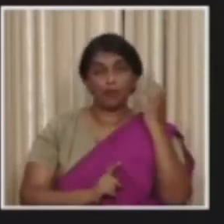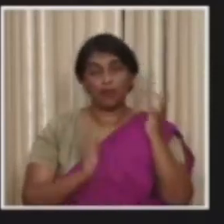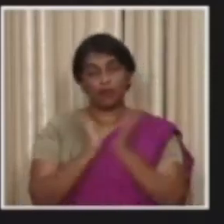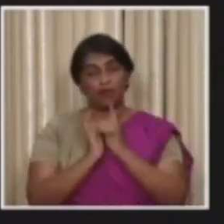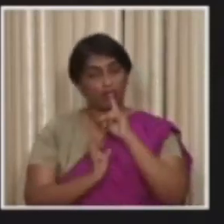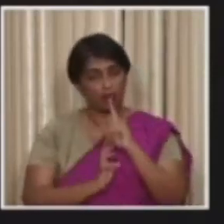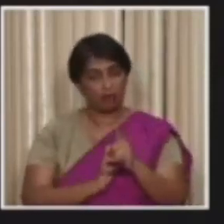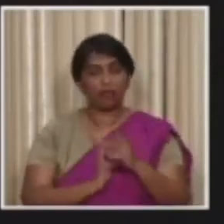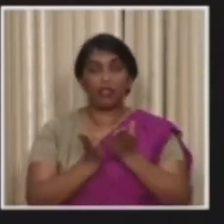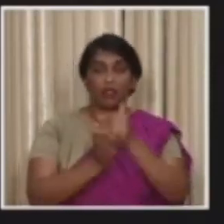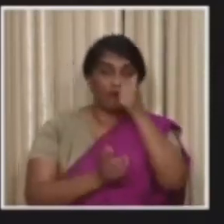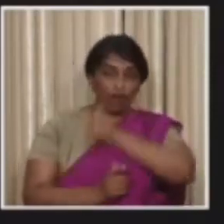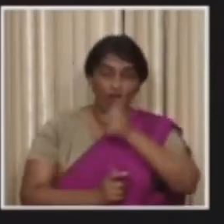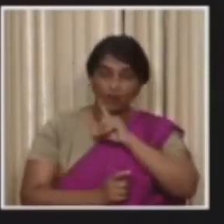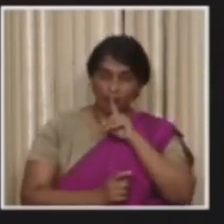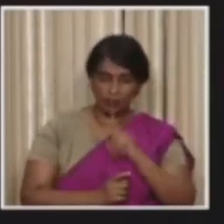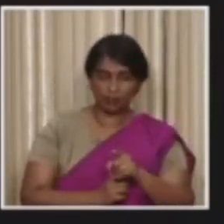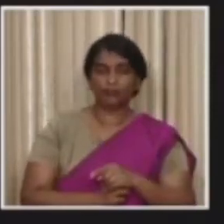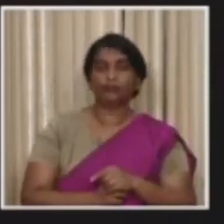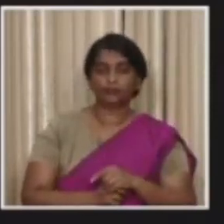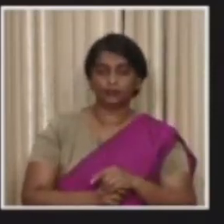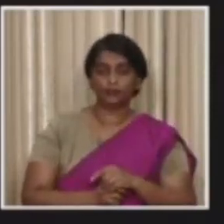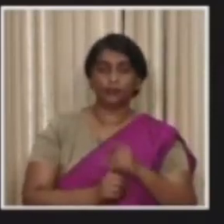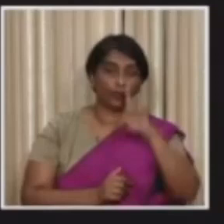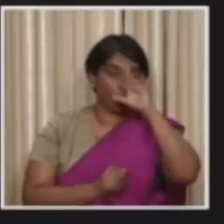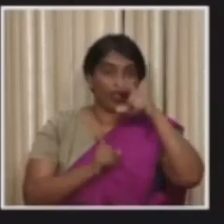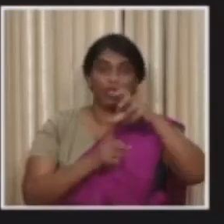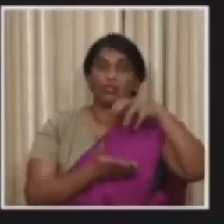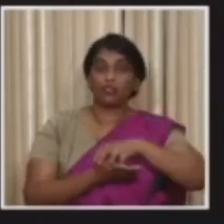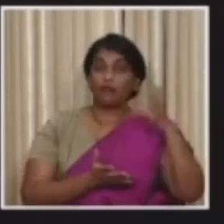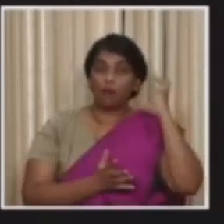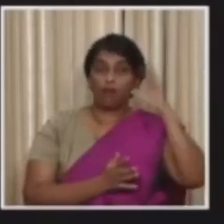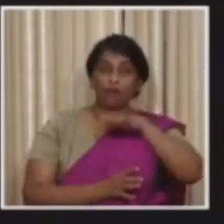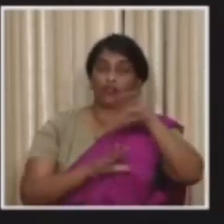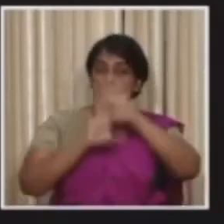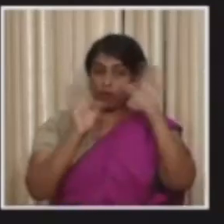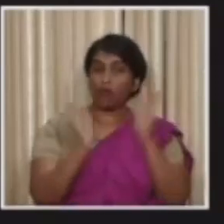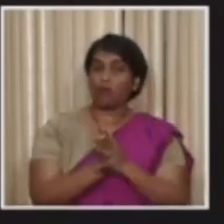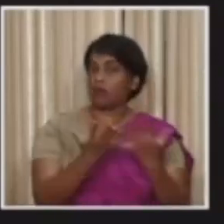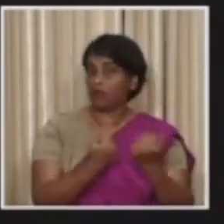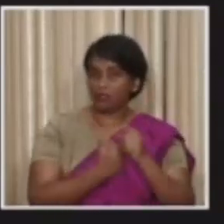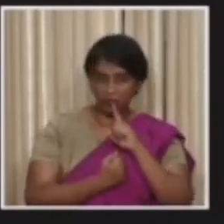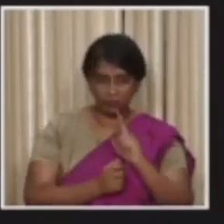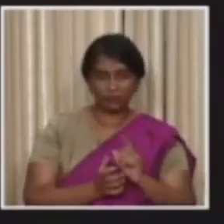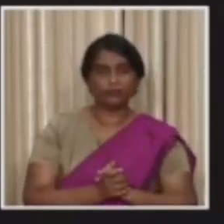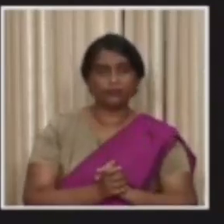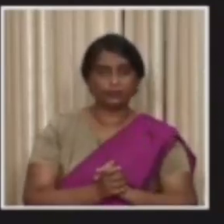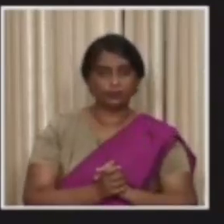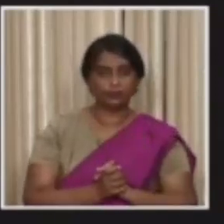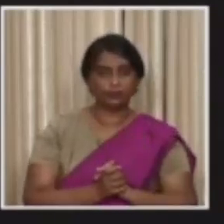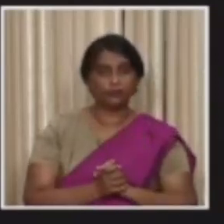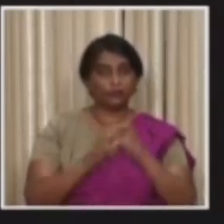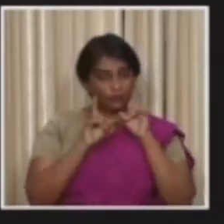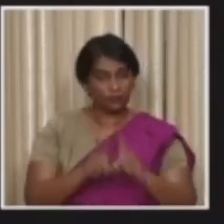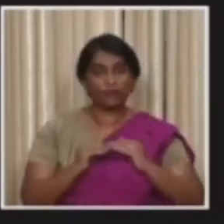කිව්වා. නැව් හොරු කියලා කිව්වා. කුරුණෑගල දිස්ත්‍රික්කයේ මුළු පොල් වතු ඔක්කොම තියාගෙන තියෙනවා කියලා කිව්වා. ඉතින්